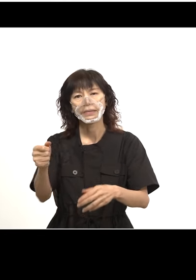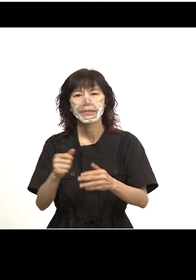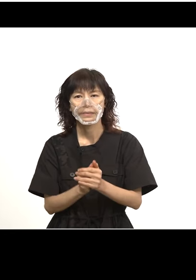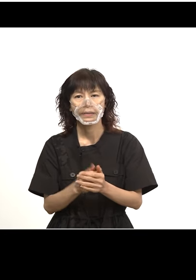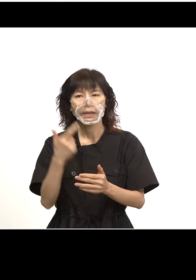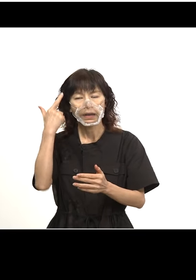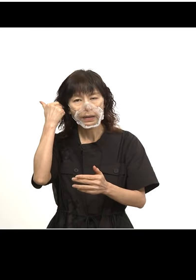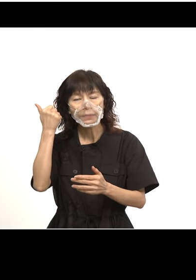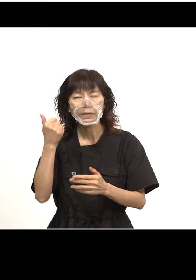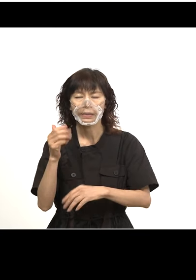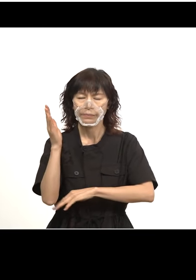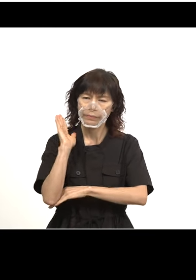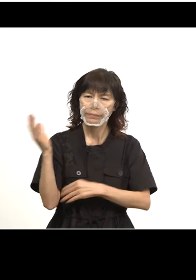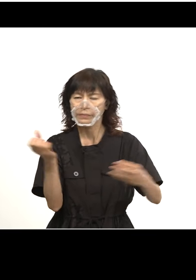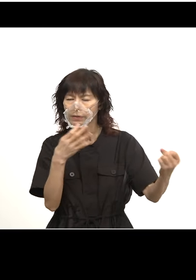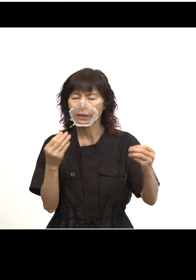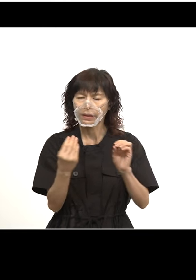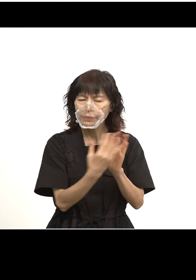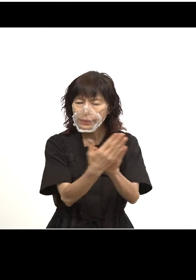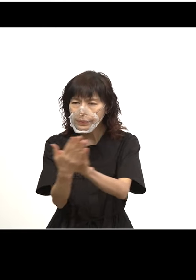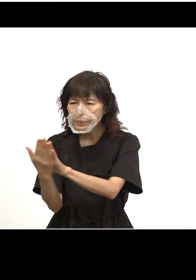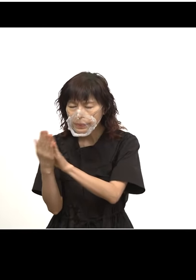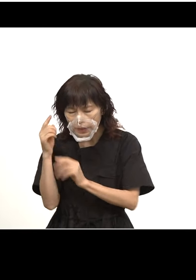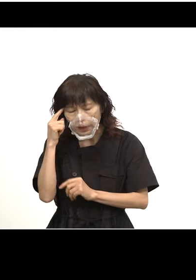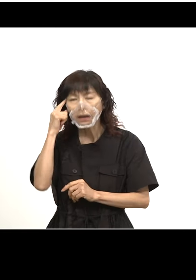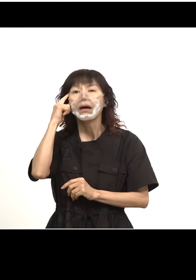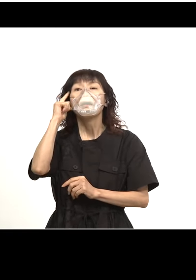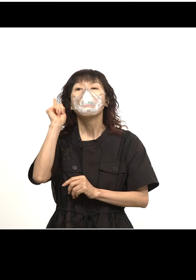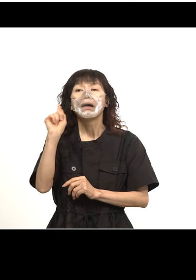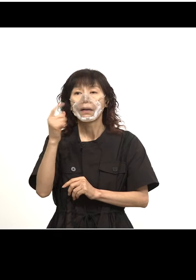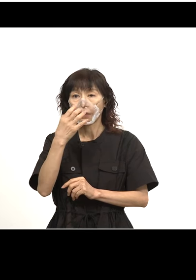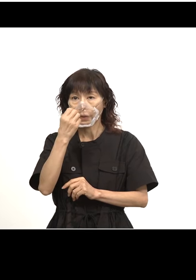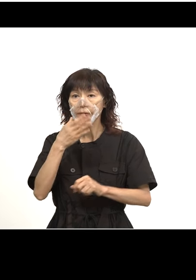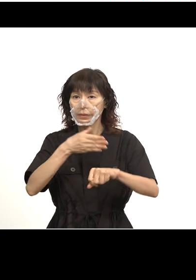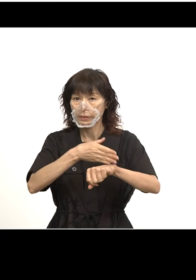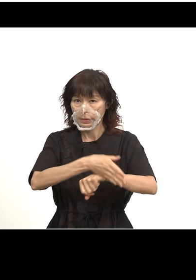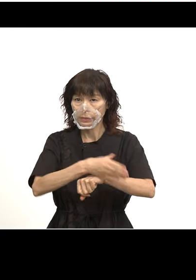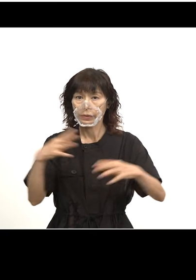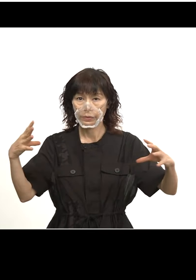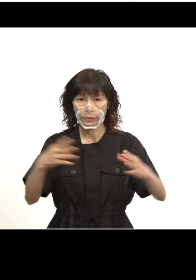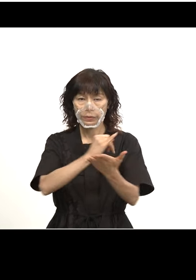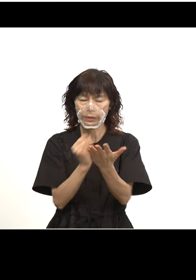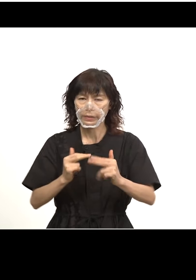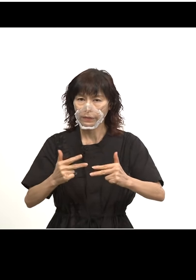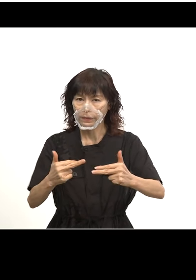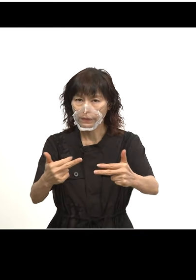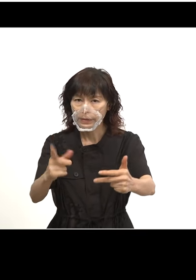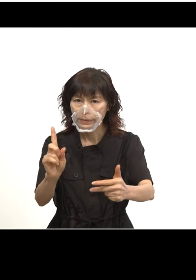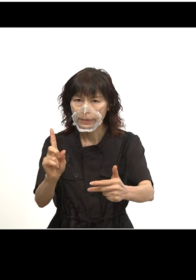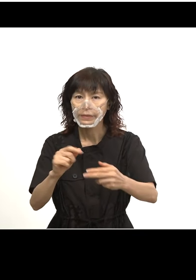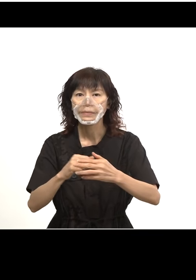望一陣間嘅討論咧會啟發大家進一步對香港社會共融藝術嘅發展。